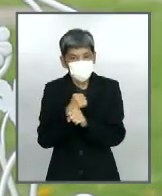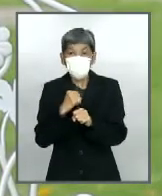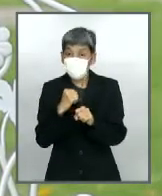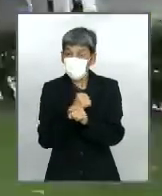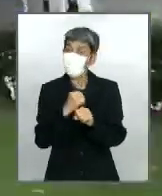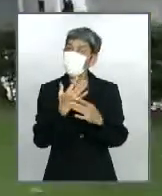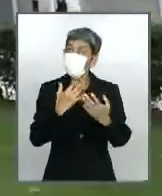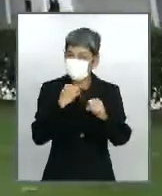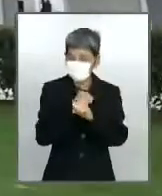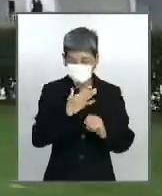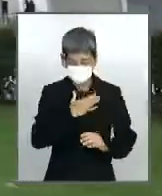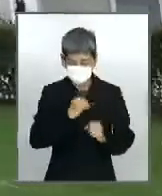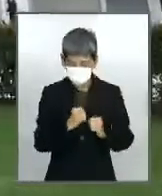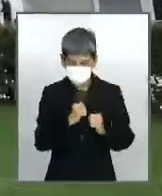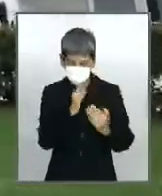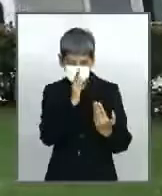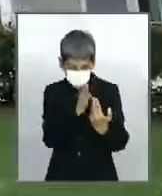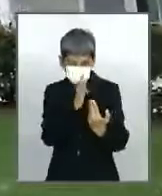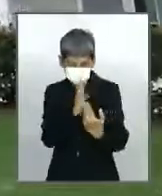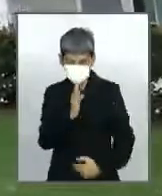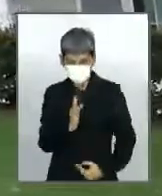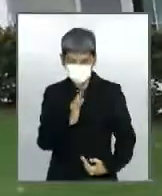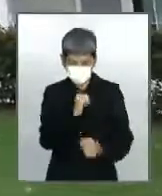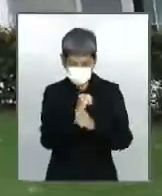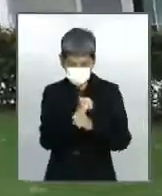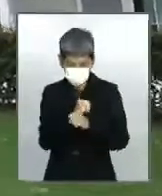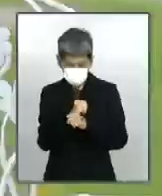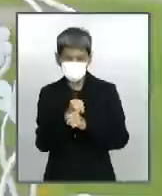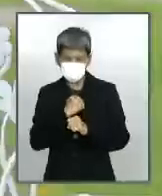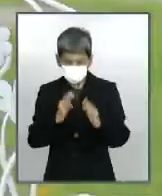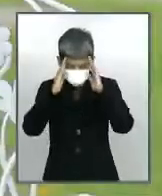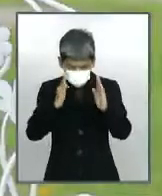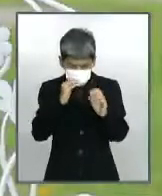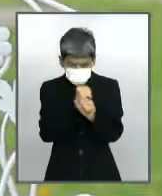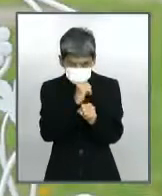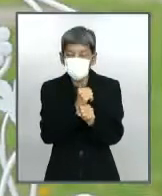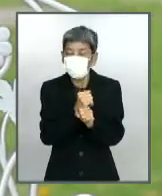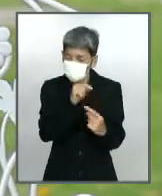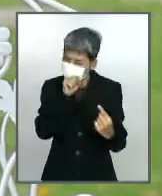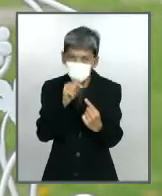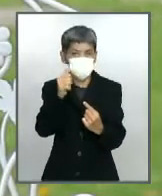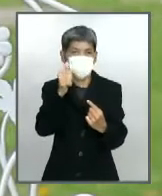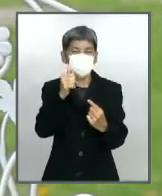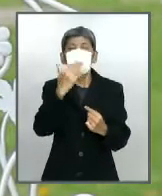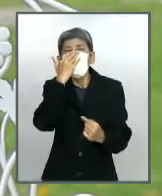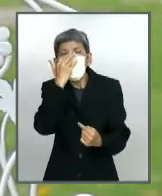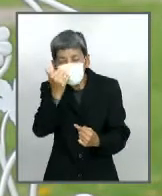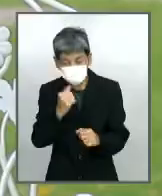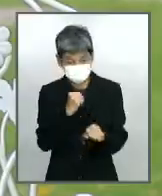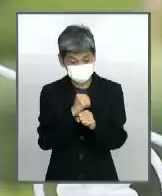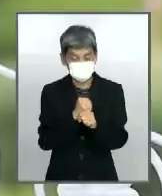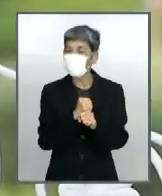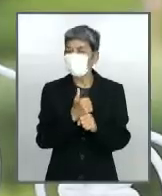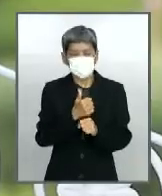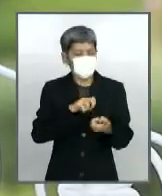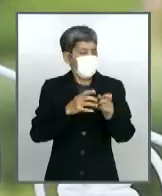ให้เขาเรียกว่าควบคุมตนเองจัดการเวลาตัวเองให้ได้เหมือนกับว่าต้องตั้งเป้าหมายแล้วก็ต้องทำให้ถึงเป้าหมายนั้นให้ได้เพื่อว่